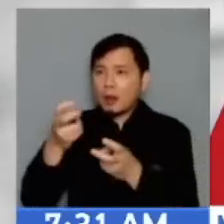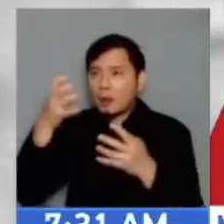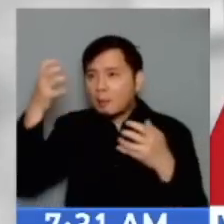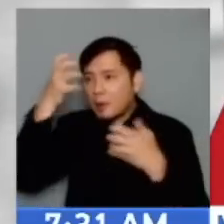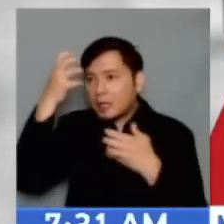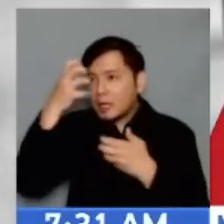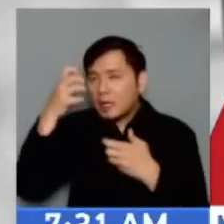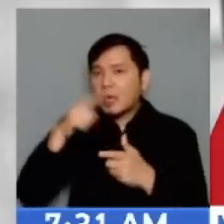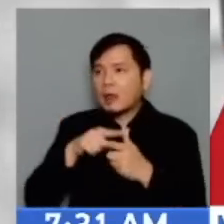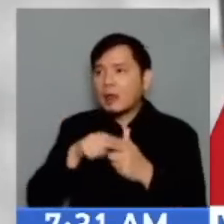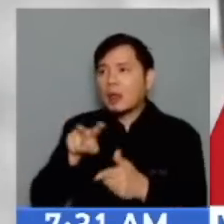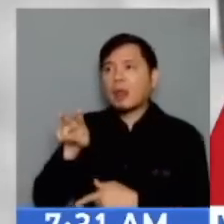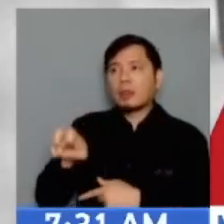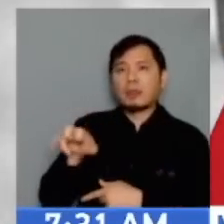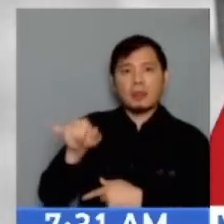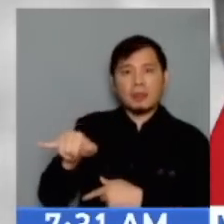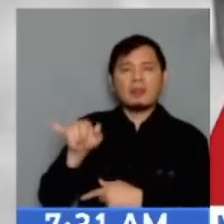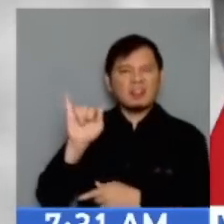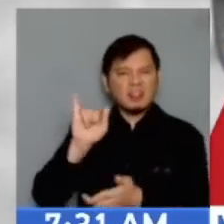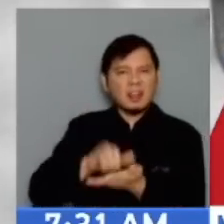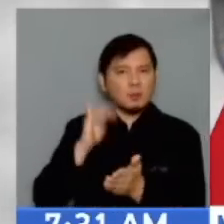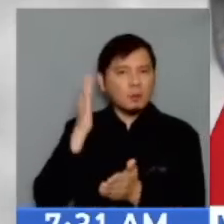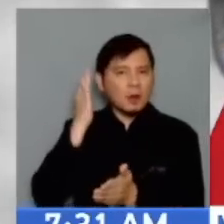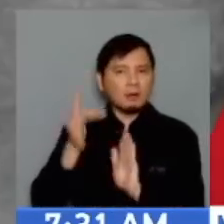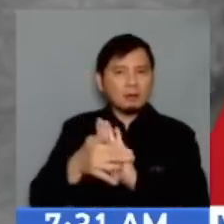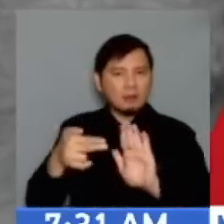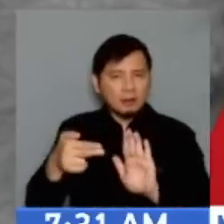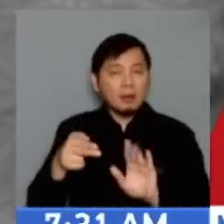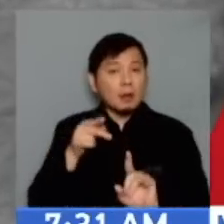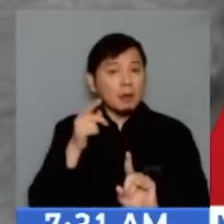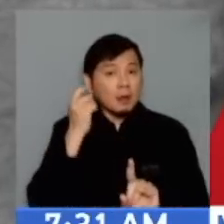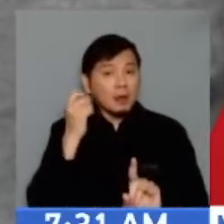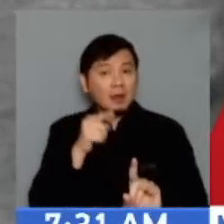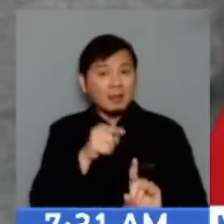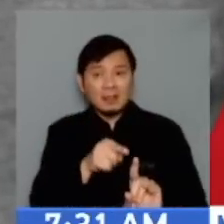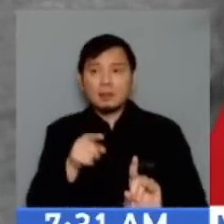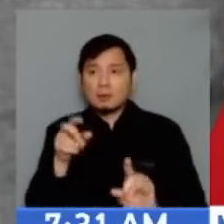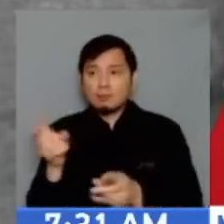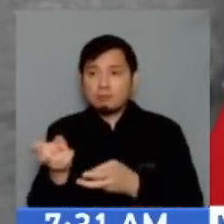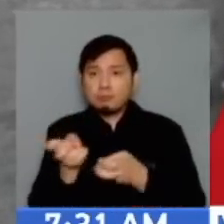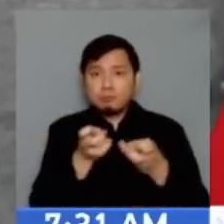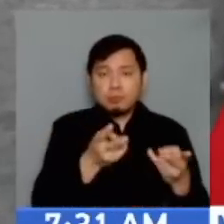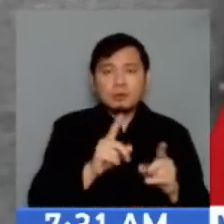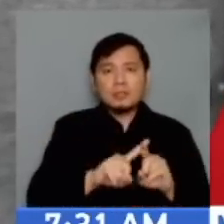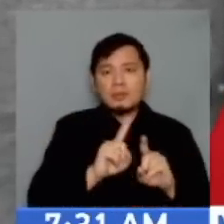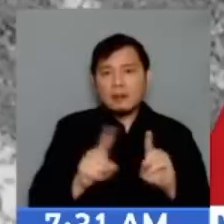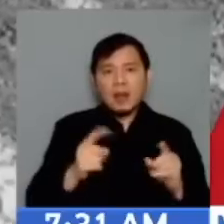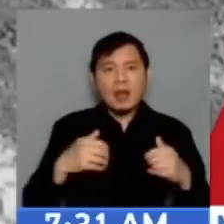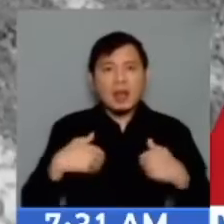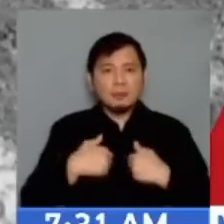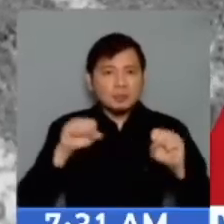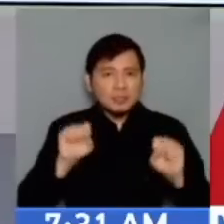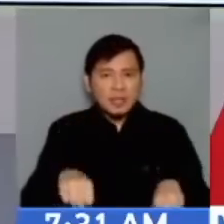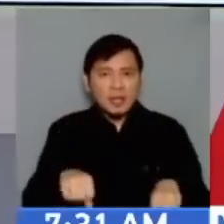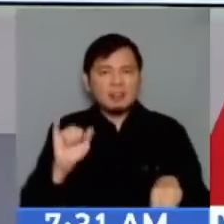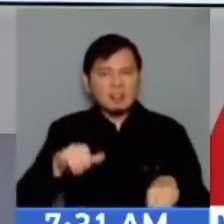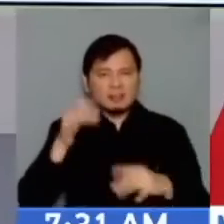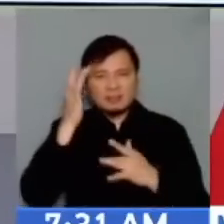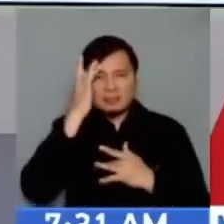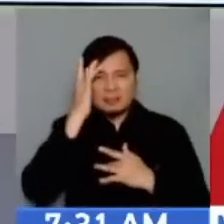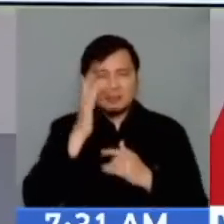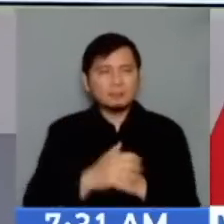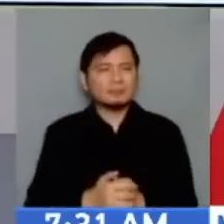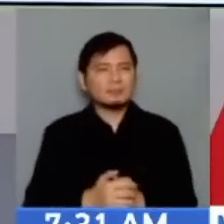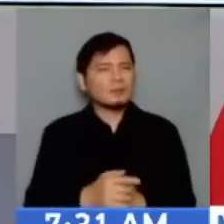tapos napapasa sa tao, napapasa sa ibang primate. Mm-hmm. Ano-ano po yung mga sintomas nito at